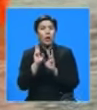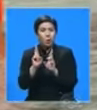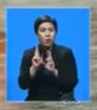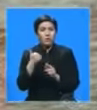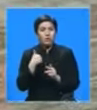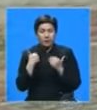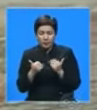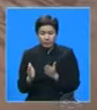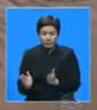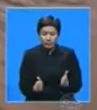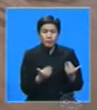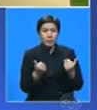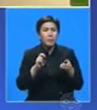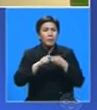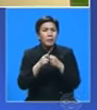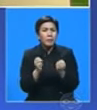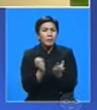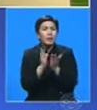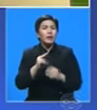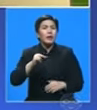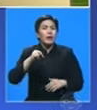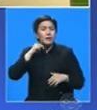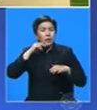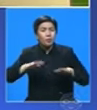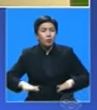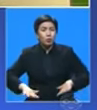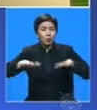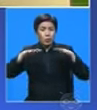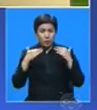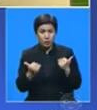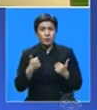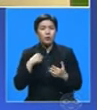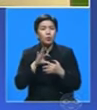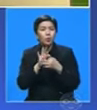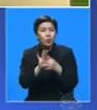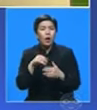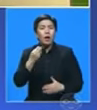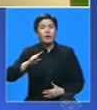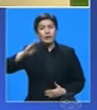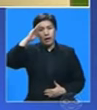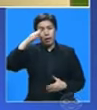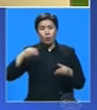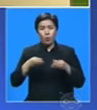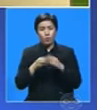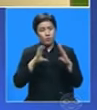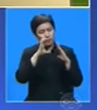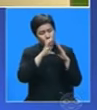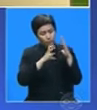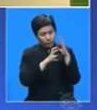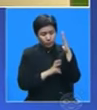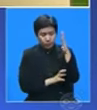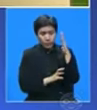ประชาชนที่ได้รับผลกระทบจากอุทกภัยในช่วงนี้นะครับด้วยความห่วงใยผมได้สั่งการให้แม่ทัพภาคต่างๆประสานงานร่วมกับกรมป้